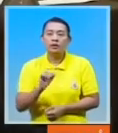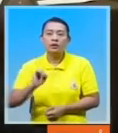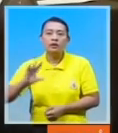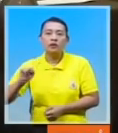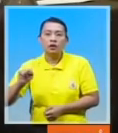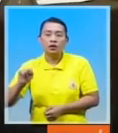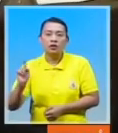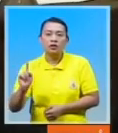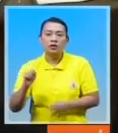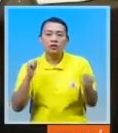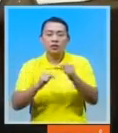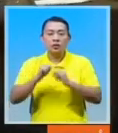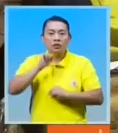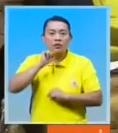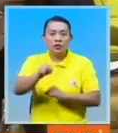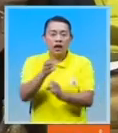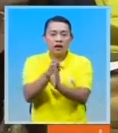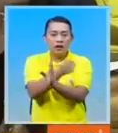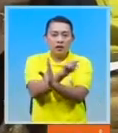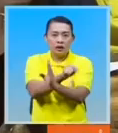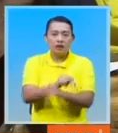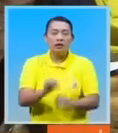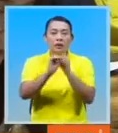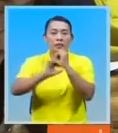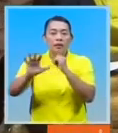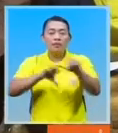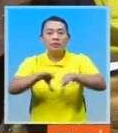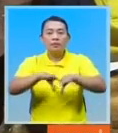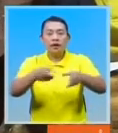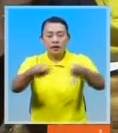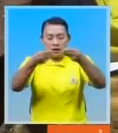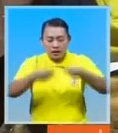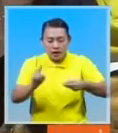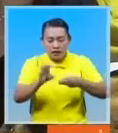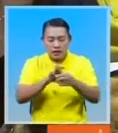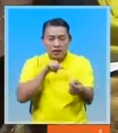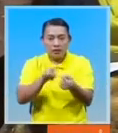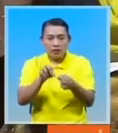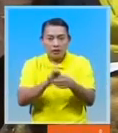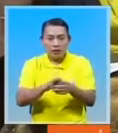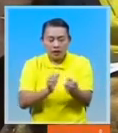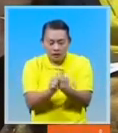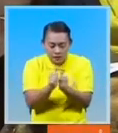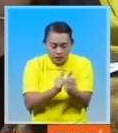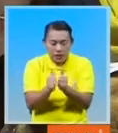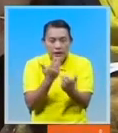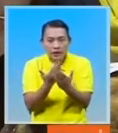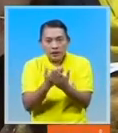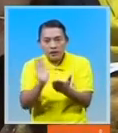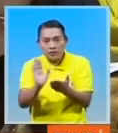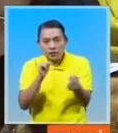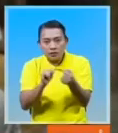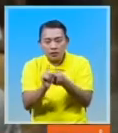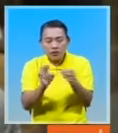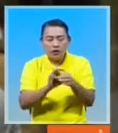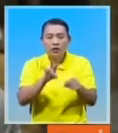ช.ได้มีคำสั่งก่อนหน้านี้ให้กสทช.นั้นจัดสรรคลื่นความถี่โดยไม่ต้องทำการประมูลซึ่งการจัดสรรคลื่นความถี่700เ